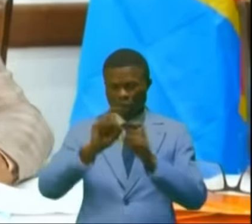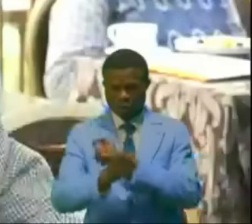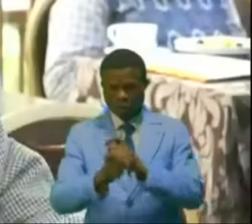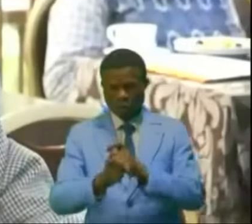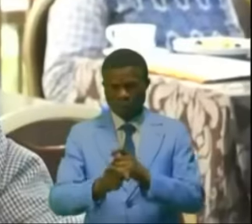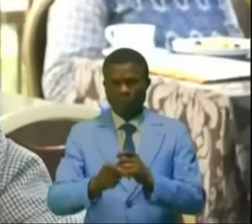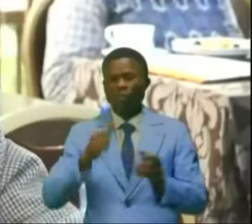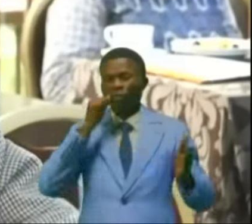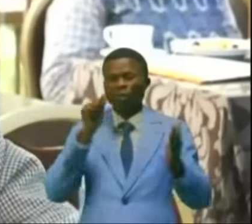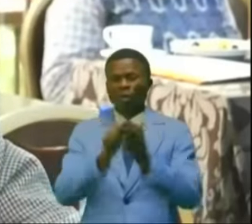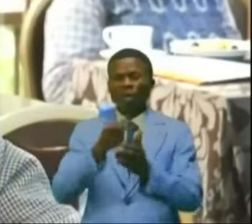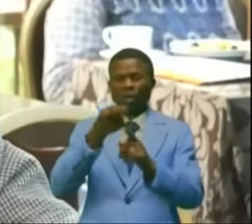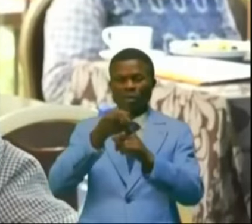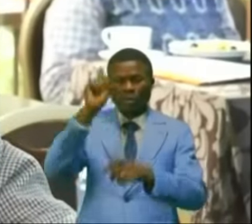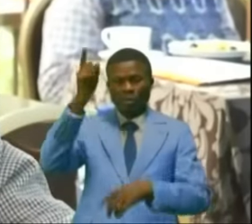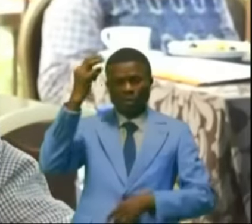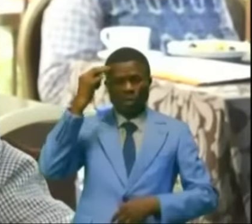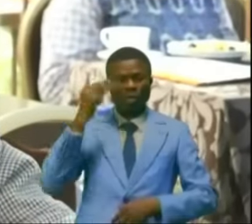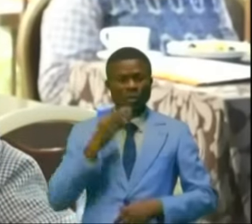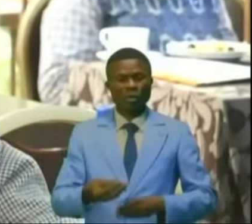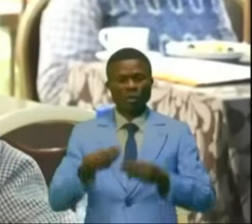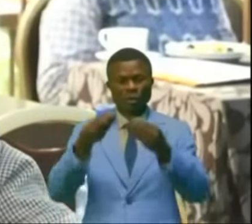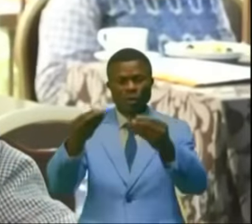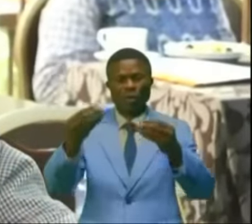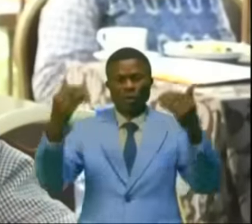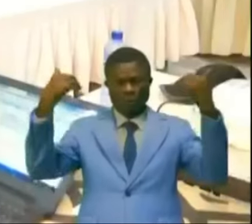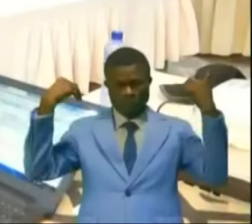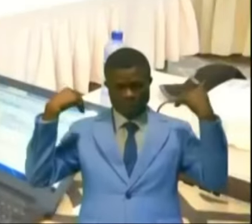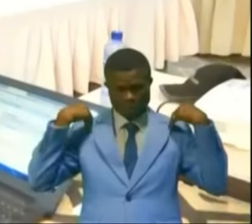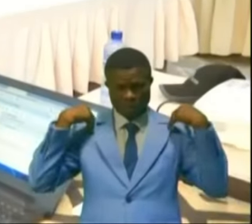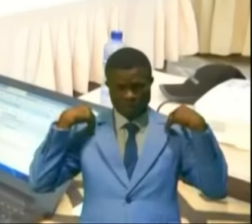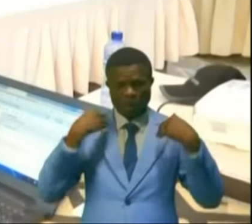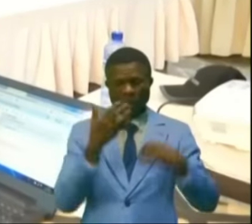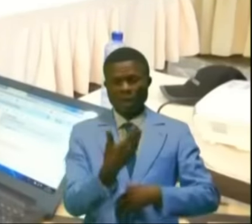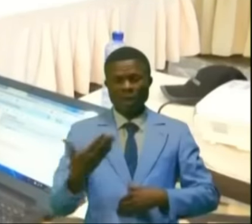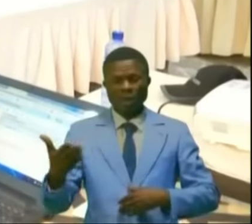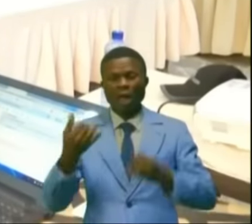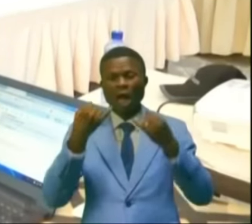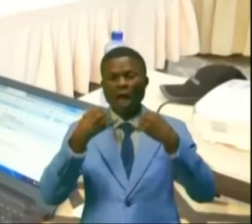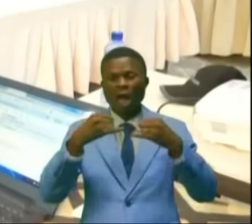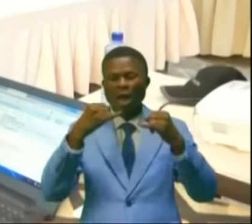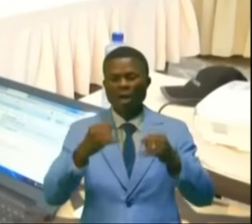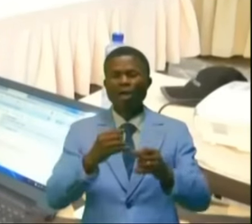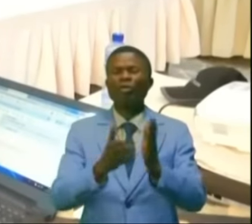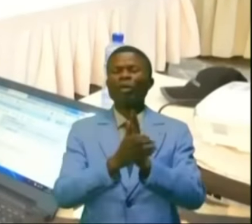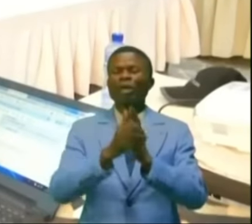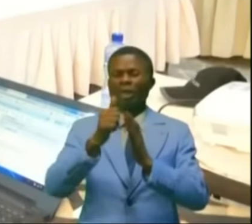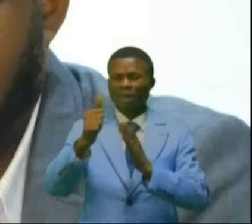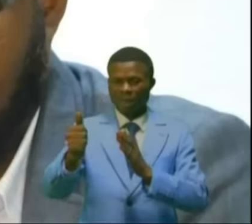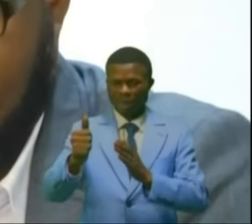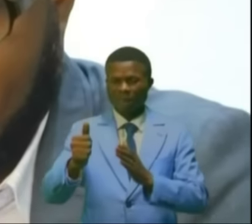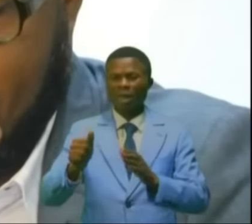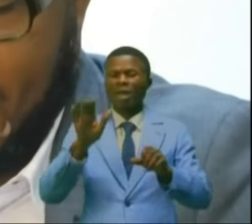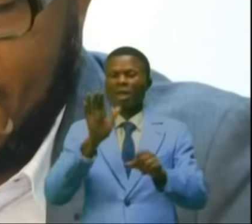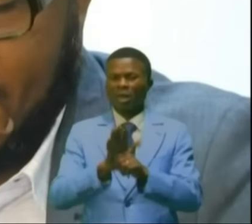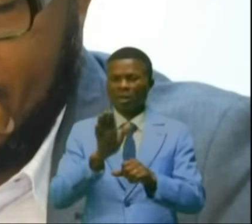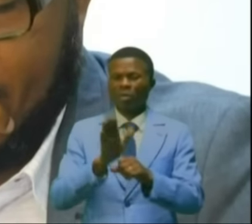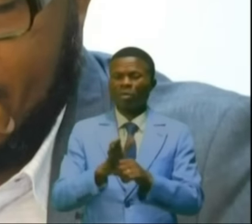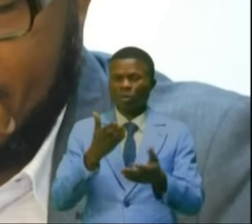décret du Premier ministre en apportant à l'autorité les éléments d'information qualitative et